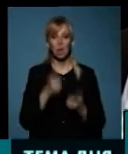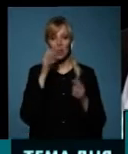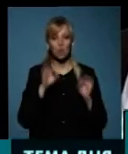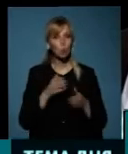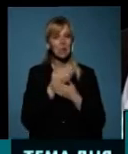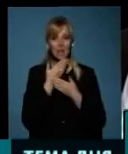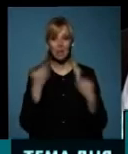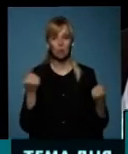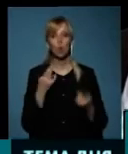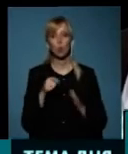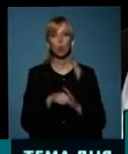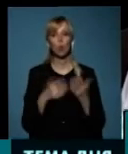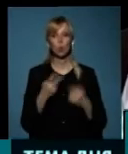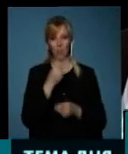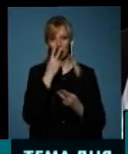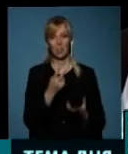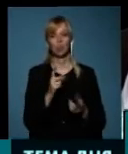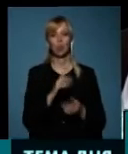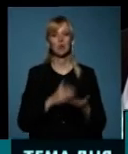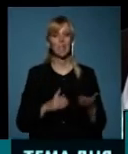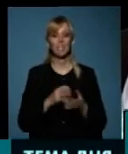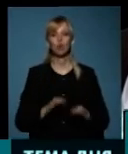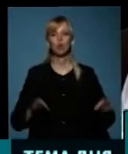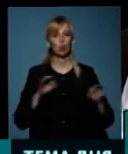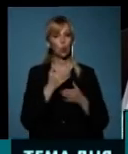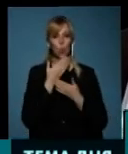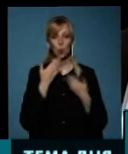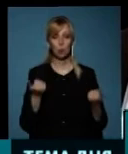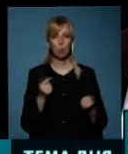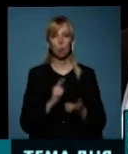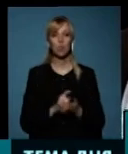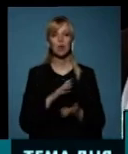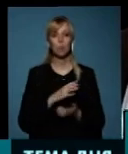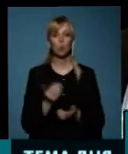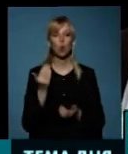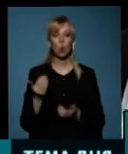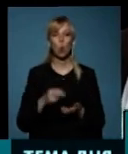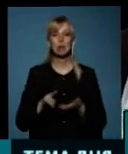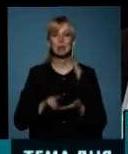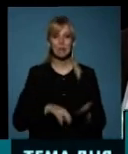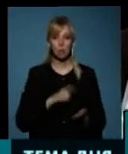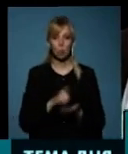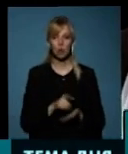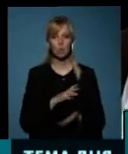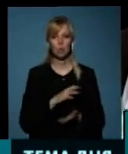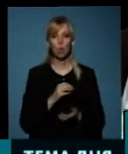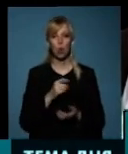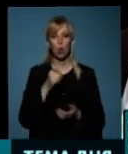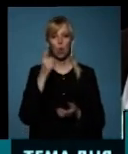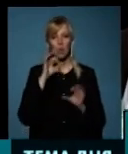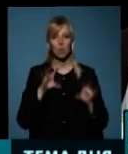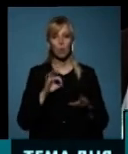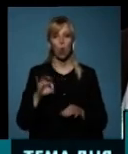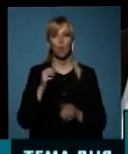інформації немає, то значить вже видно у тому, що взагалі нічого немає, тому що повинна бути його ліцензія, відомості про